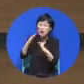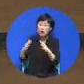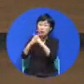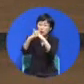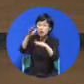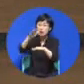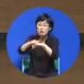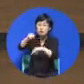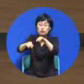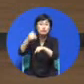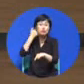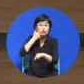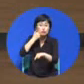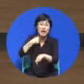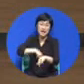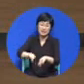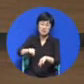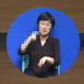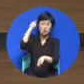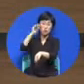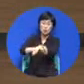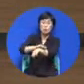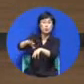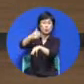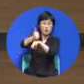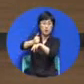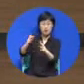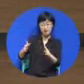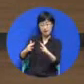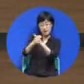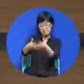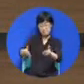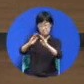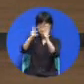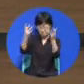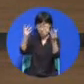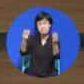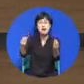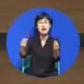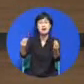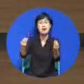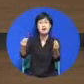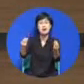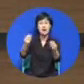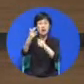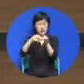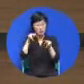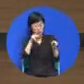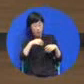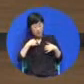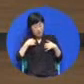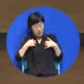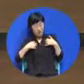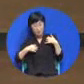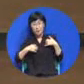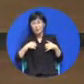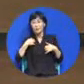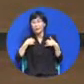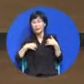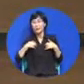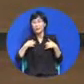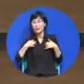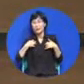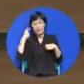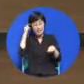how much he blessed Solomon? 모든 나라의 왕들의 합친 모든 지혜보다 더 큰 지혜를 줬다.